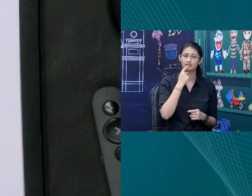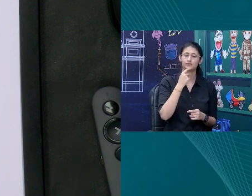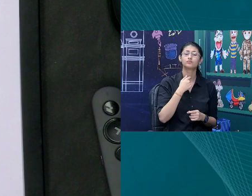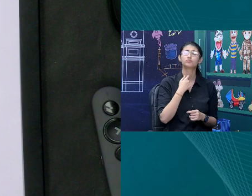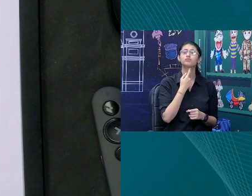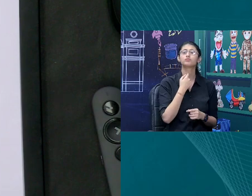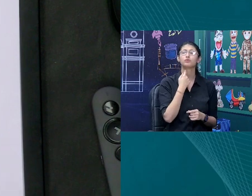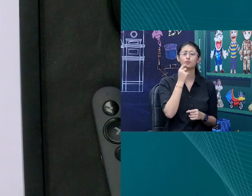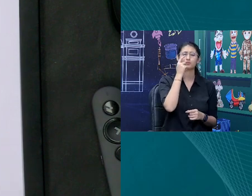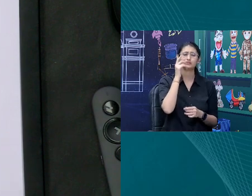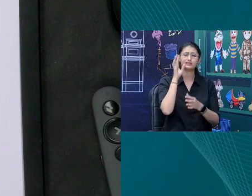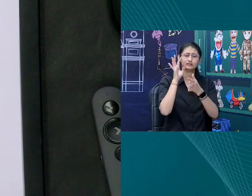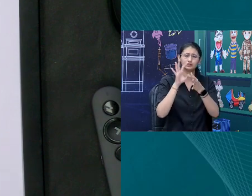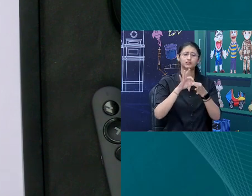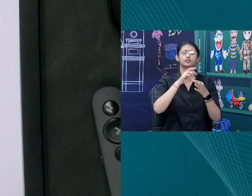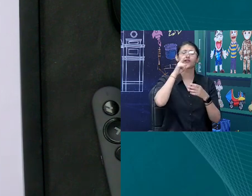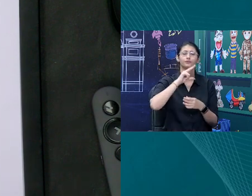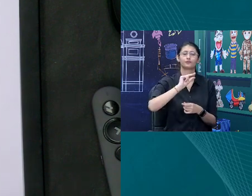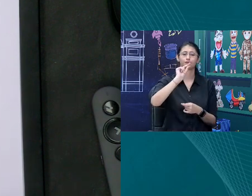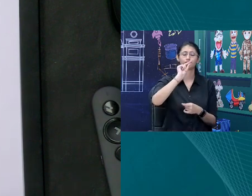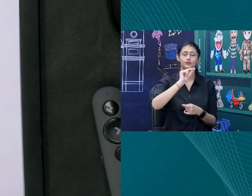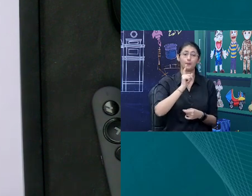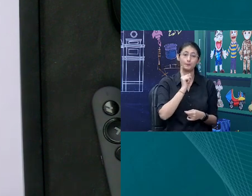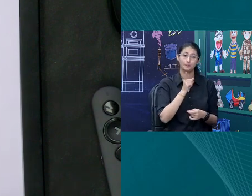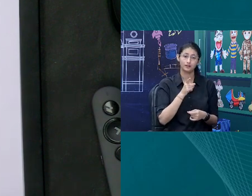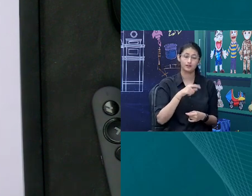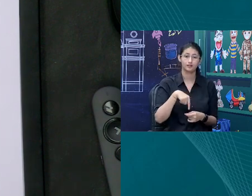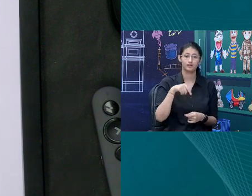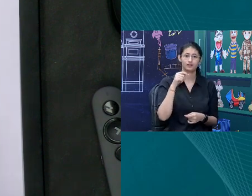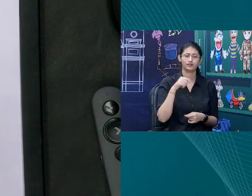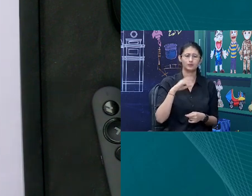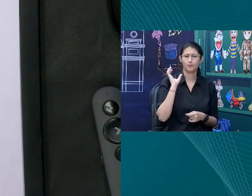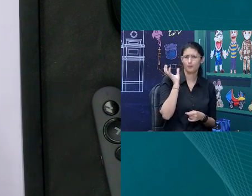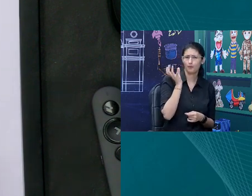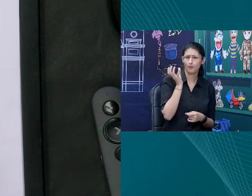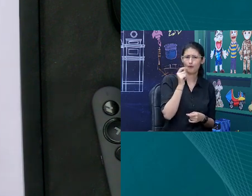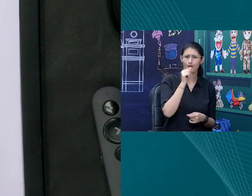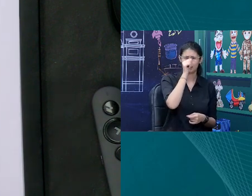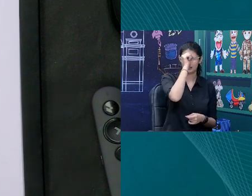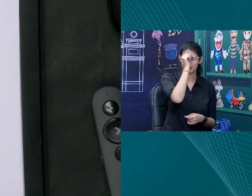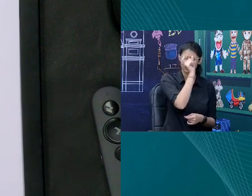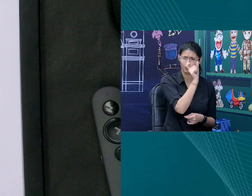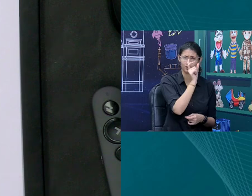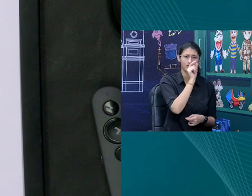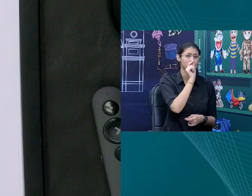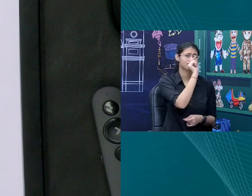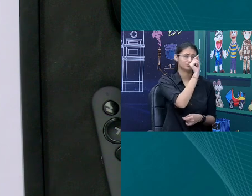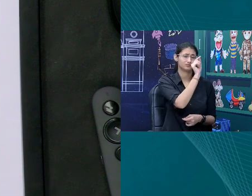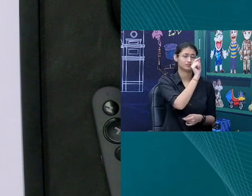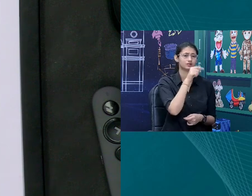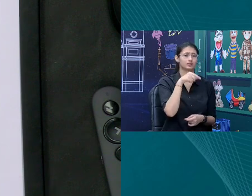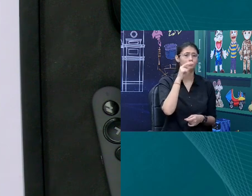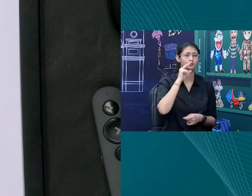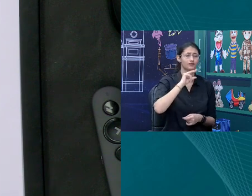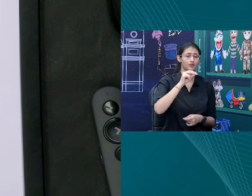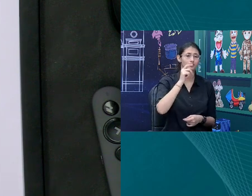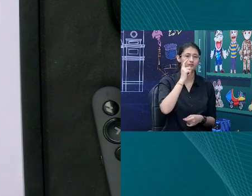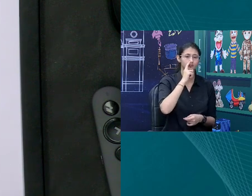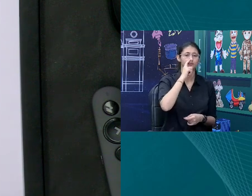से भी आवाज़ आती है लेकिन जब सिर्फ बिंदी वाले शब्द होते हैं उसमें ध्वनि नाक से आती है